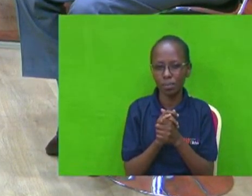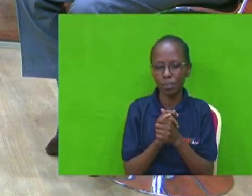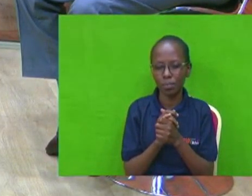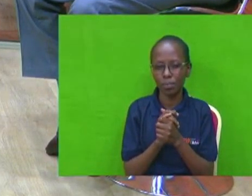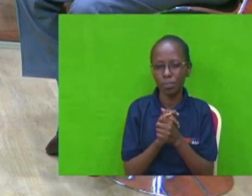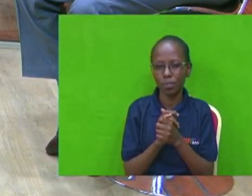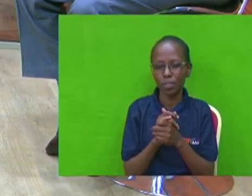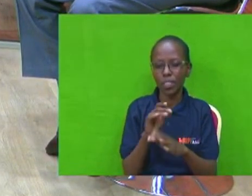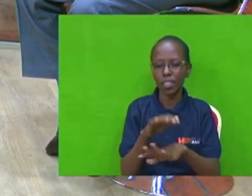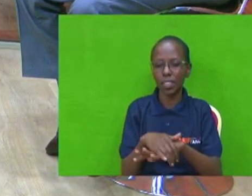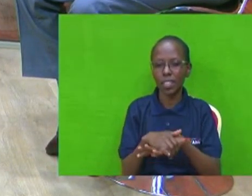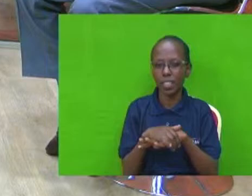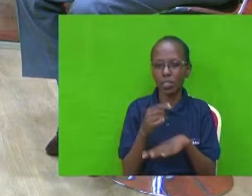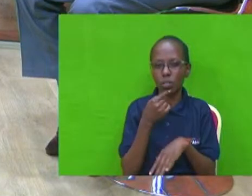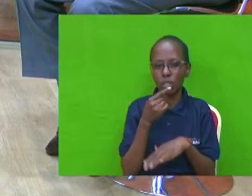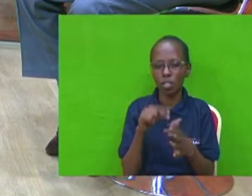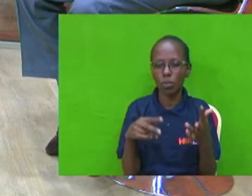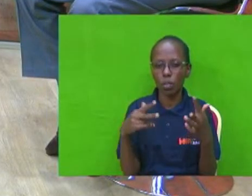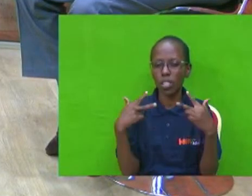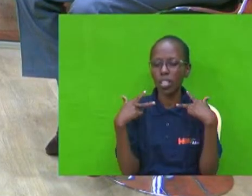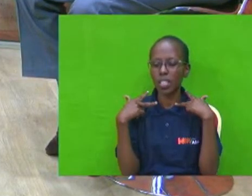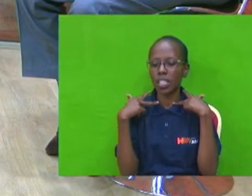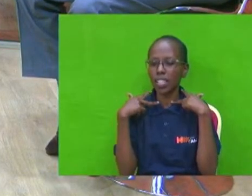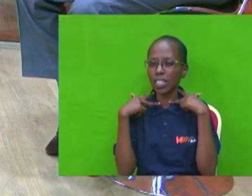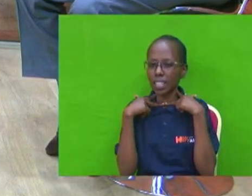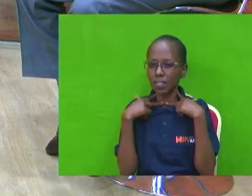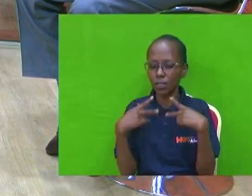kwa Kiingereza unasikia kuna slave na kuna servant.